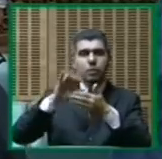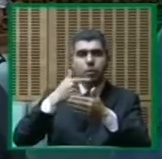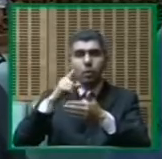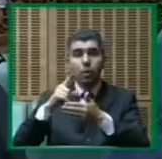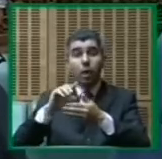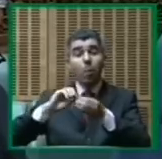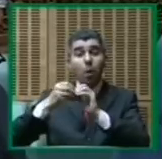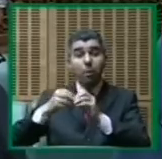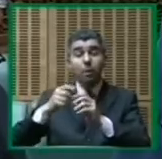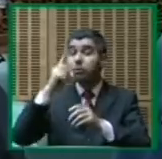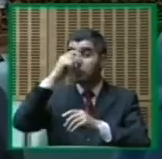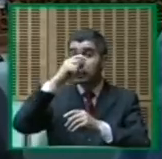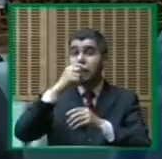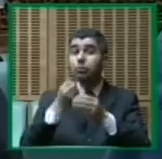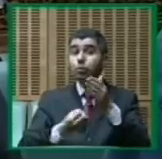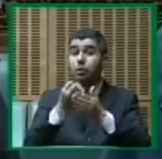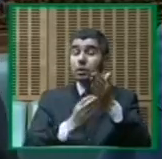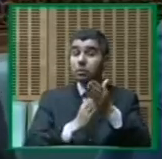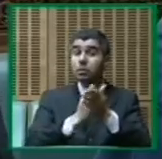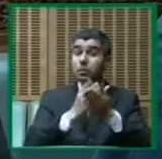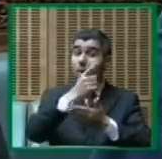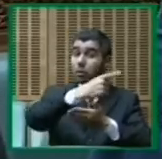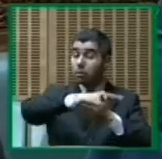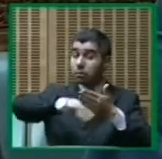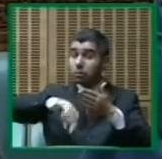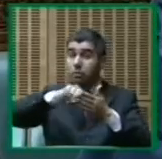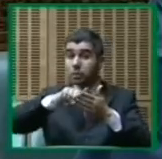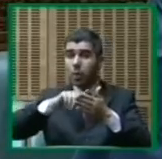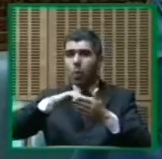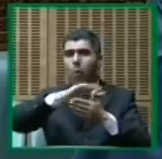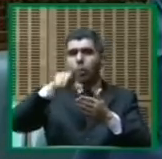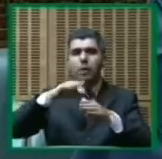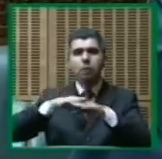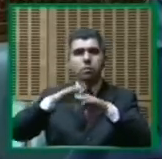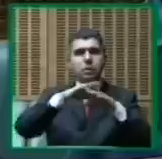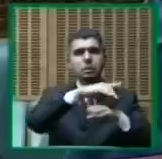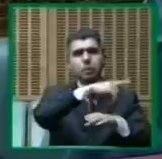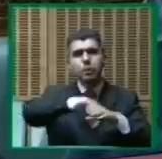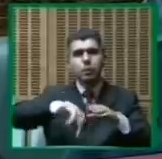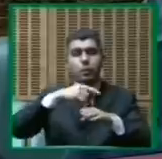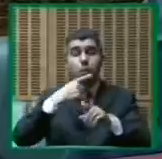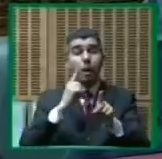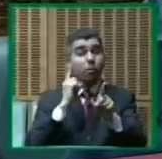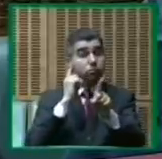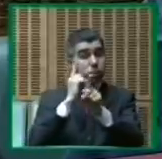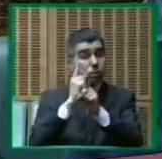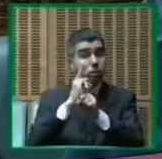خطير جدا وتكلمنا عليه، ولكن لا حياة لمن تنادي، وحنا عندنا ميعاد مع رئيس